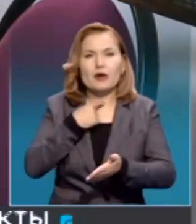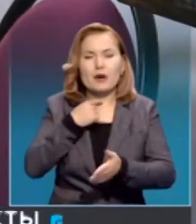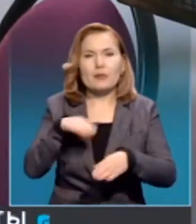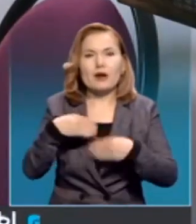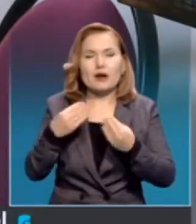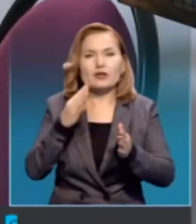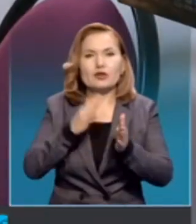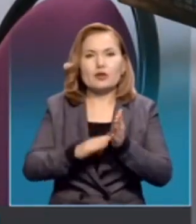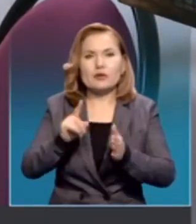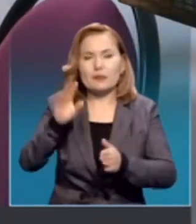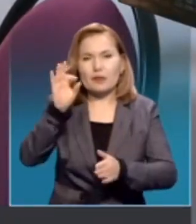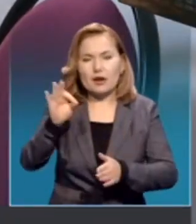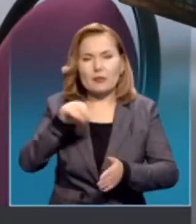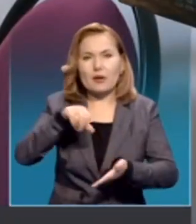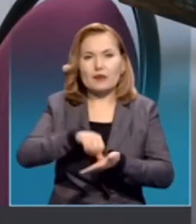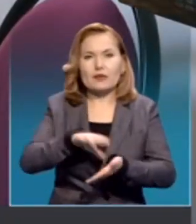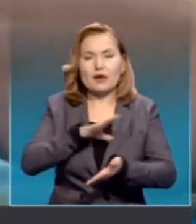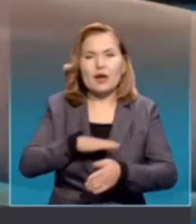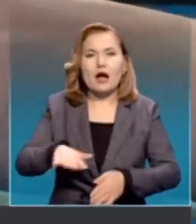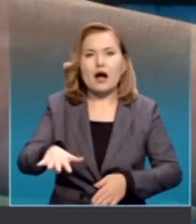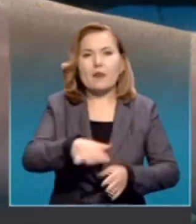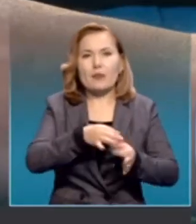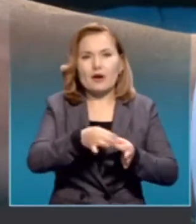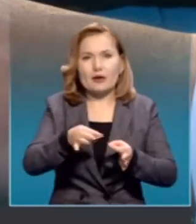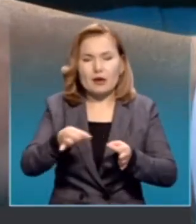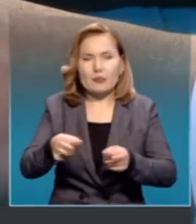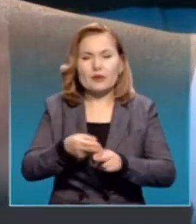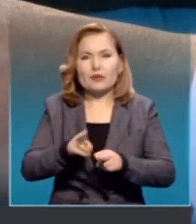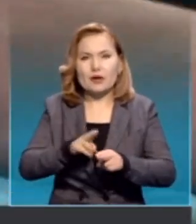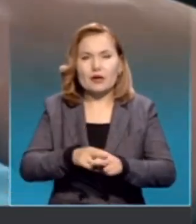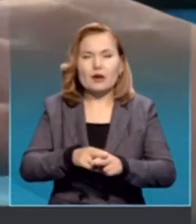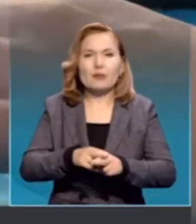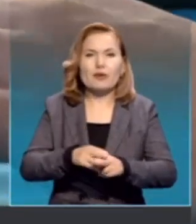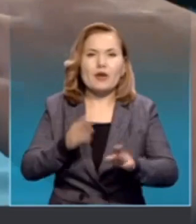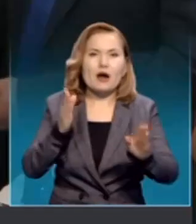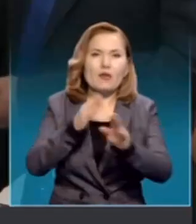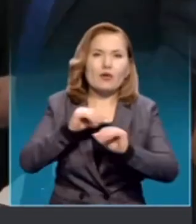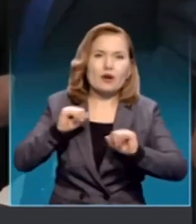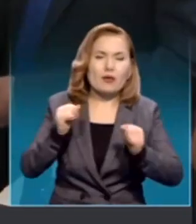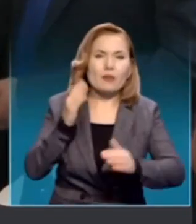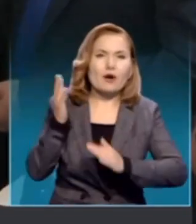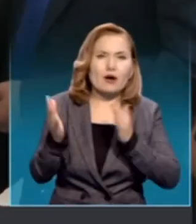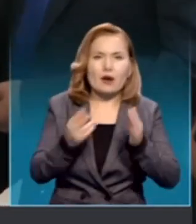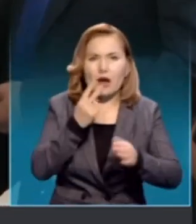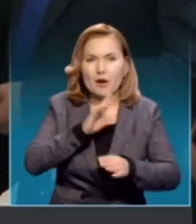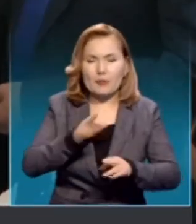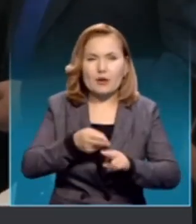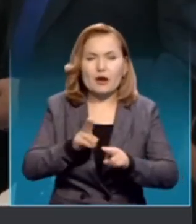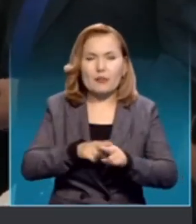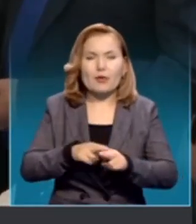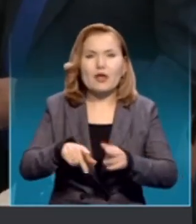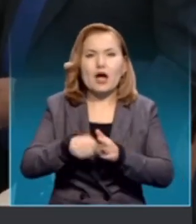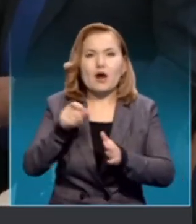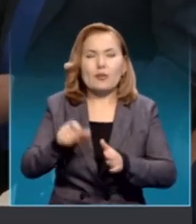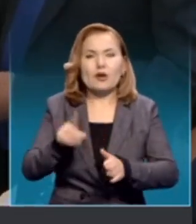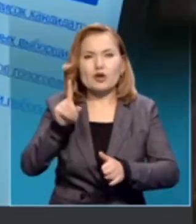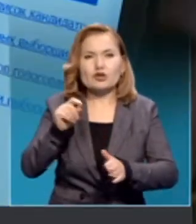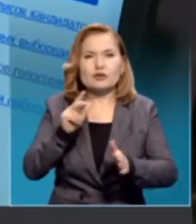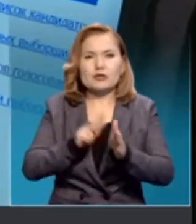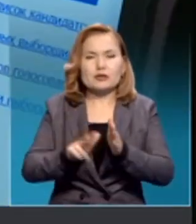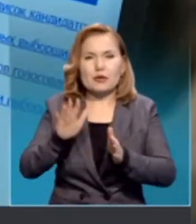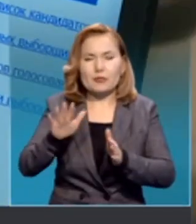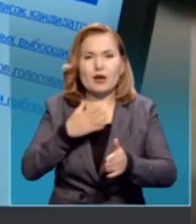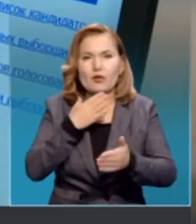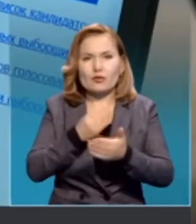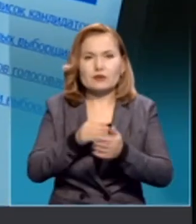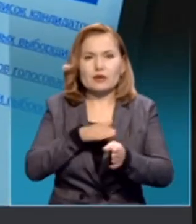берушілердің 91% қатысты. Аймақтағы қауіпті метеорологиялық жағдайға қарамастан дауыс берушілердің дені, яғни 185-і